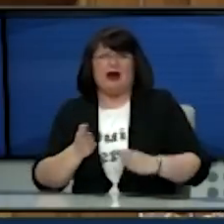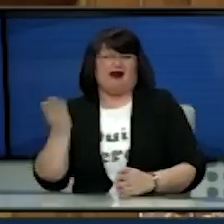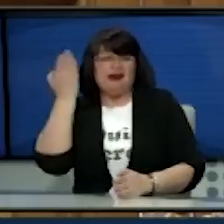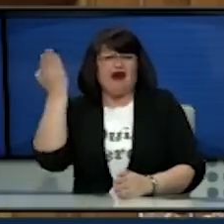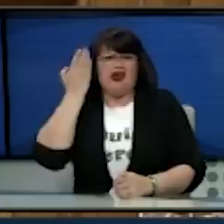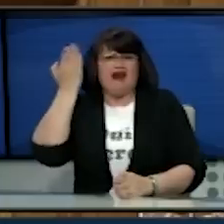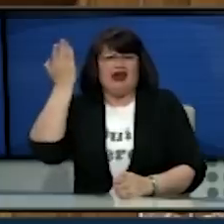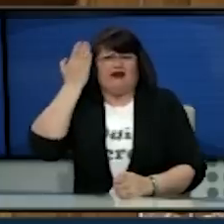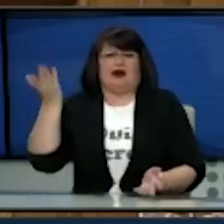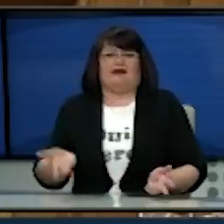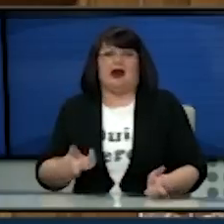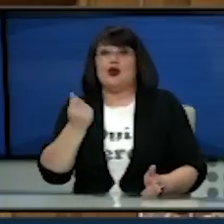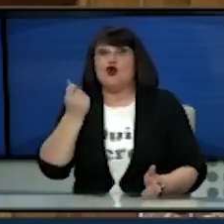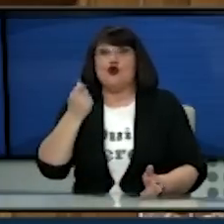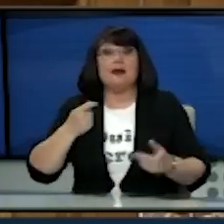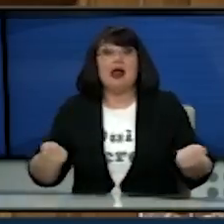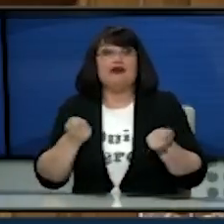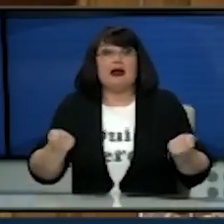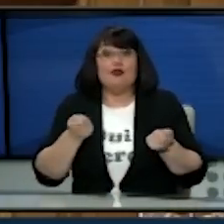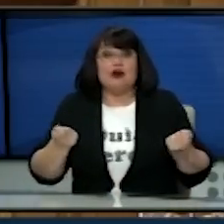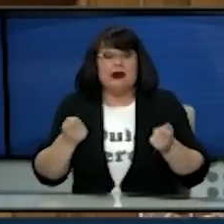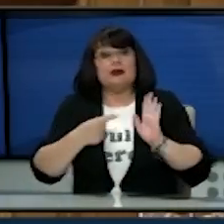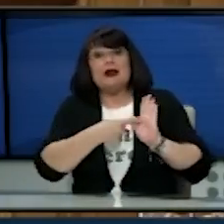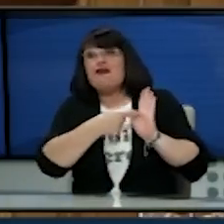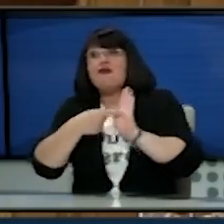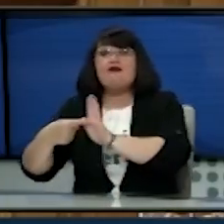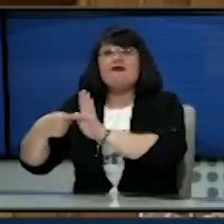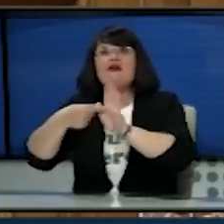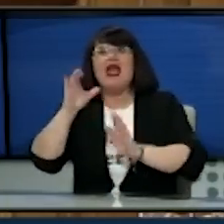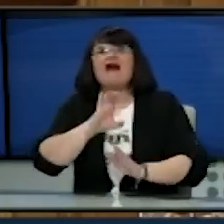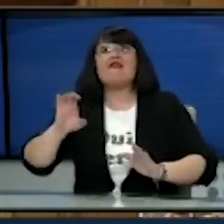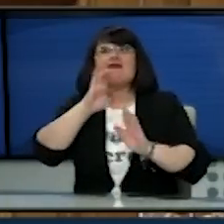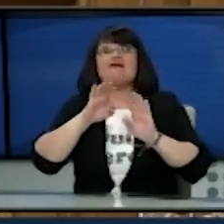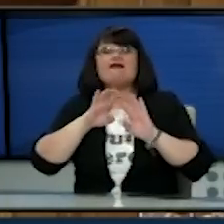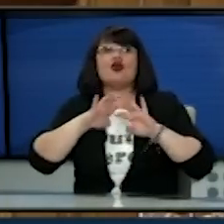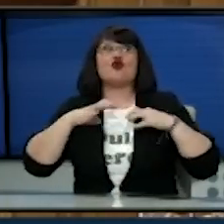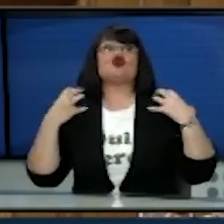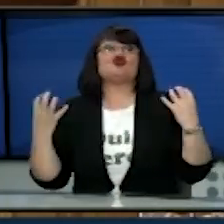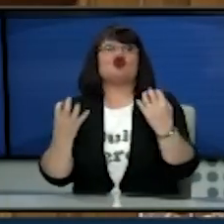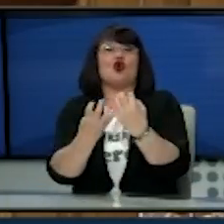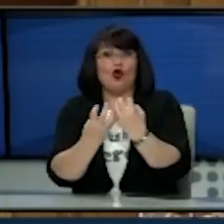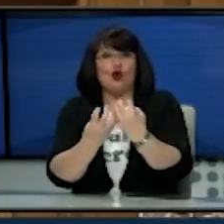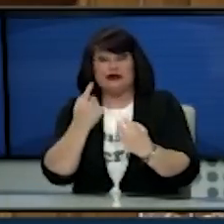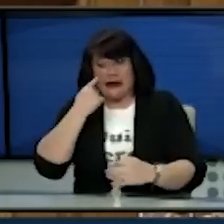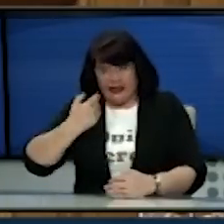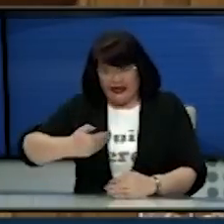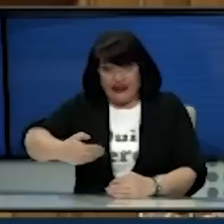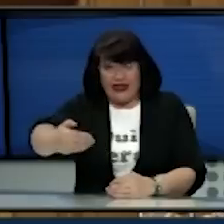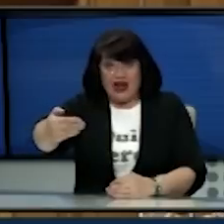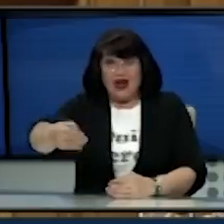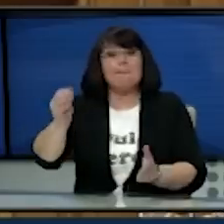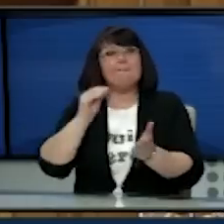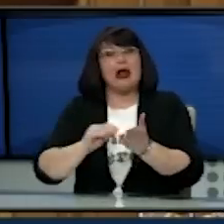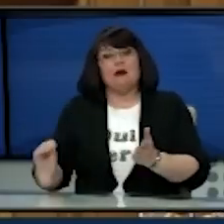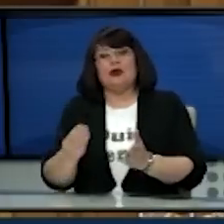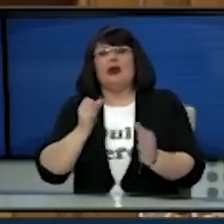οι οικονομικές εξελίξεις δείχνουν πως ήδη η Ευρωζώνη, η Ευρωπαϊκή Ένωση, βρίσκονται μπροστά σε νέα